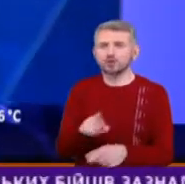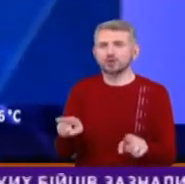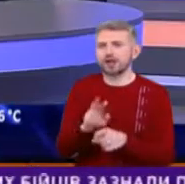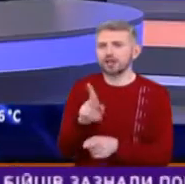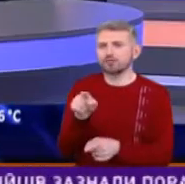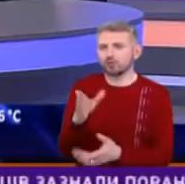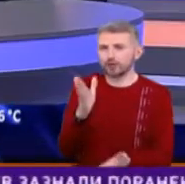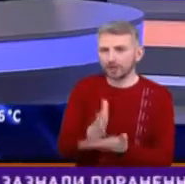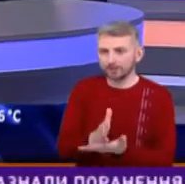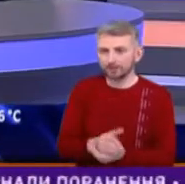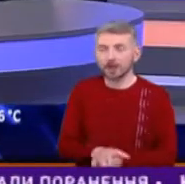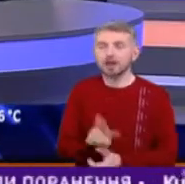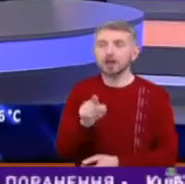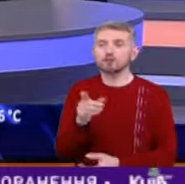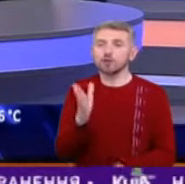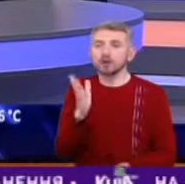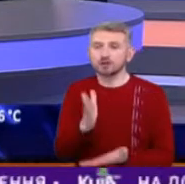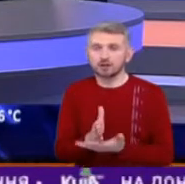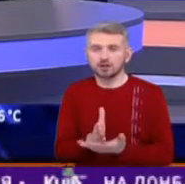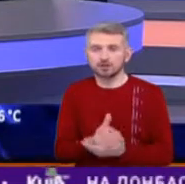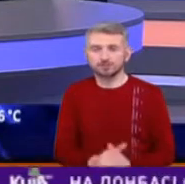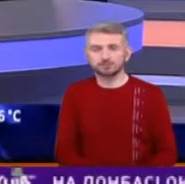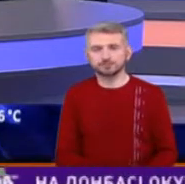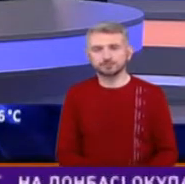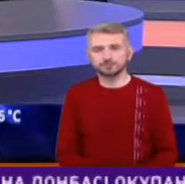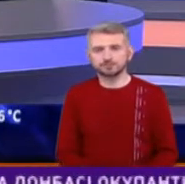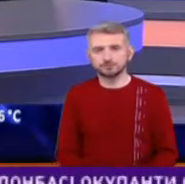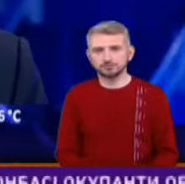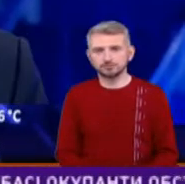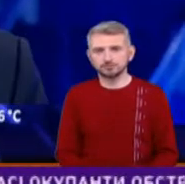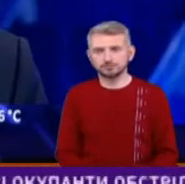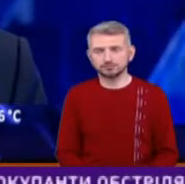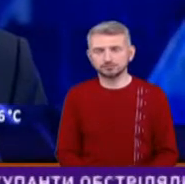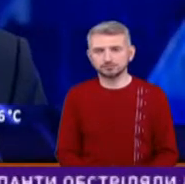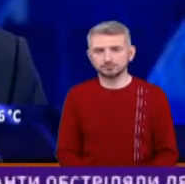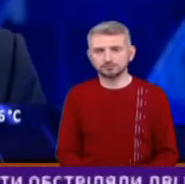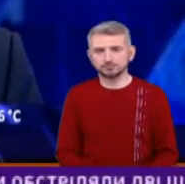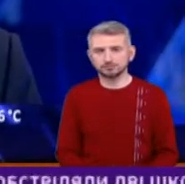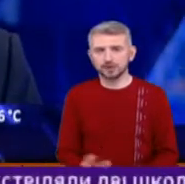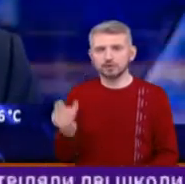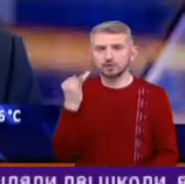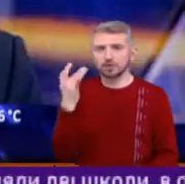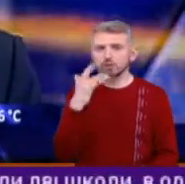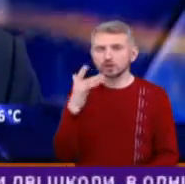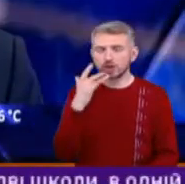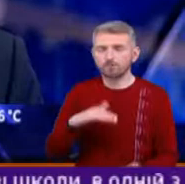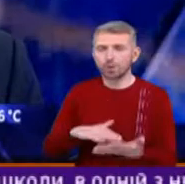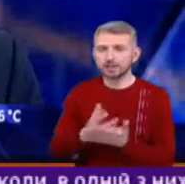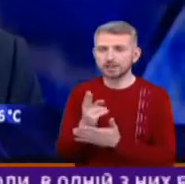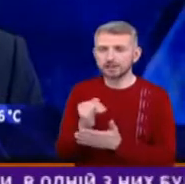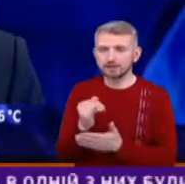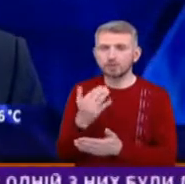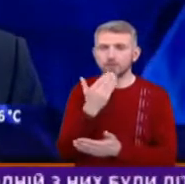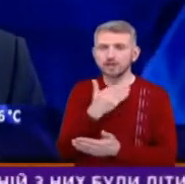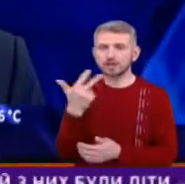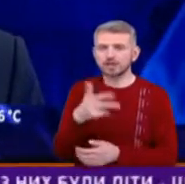є. Так от, як воно є? А я відношу це до політиків, які говорять завжди правду, як воно є. В історії Сполучених Штатів, в політиці, останні 30